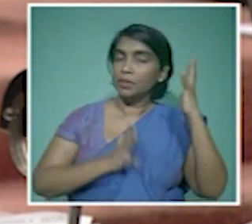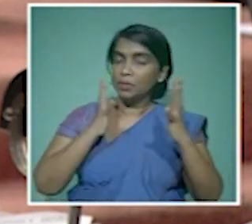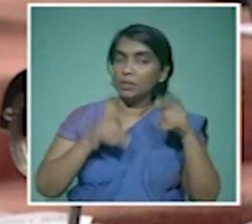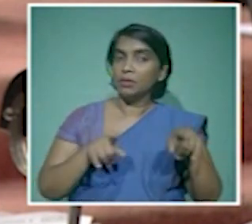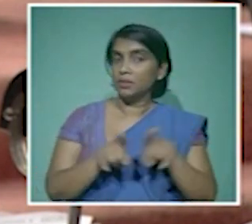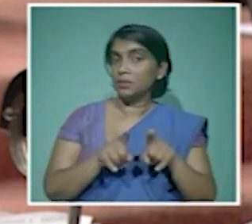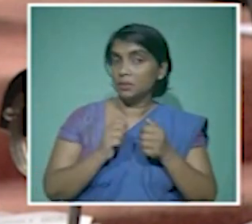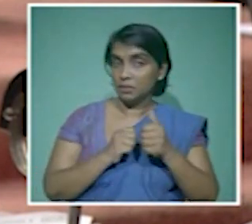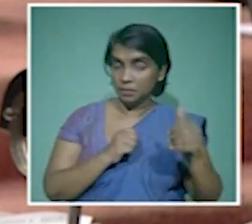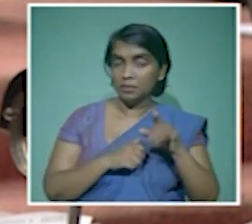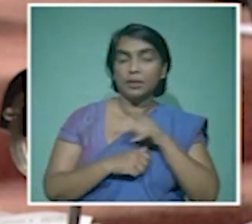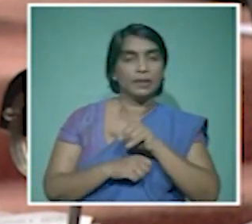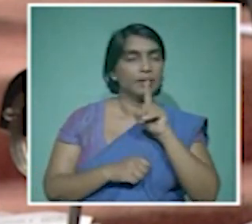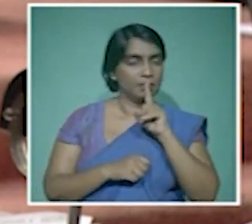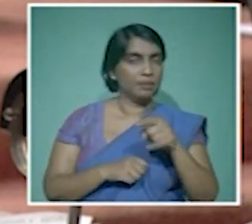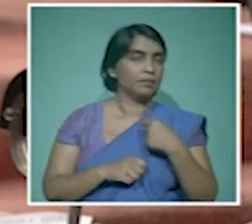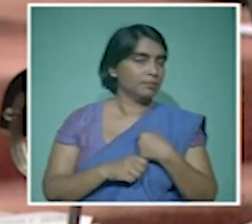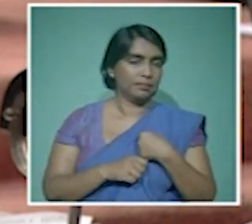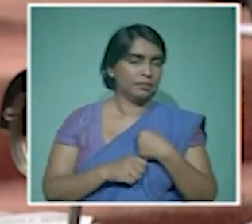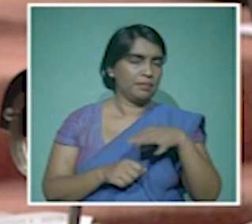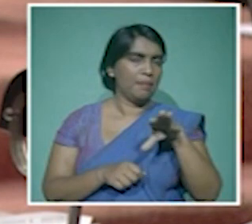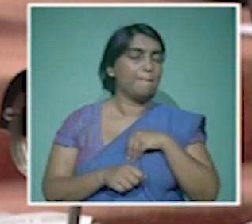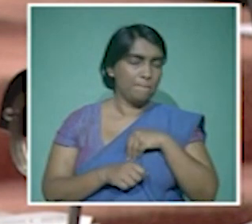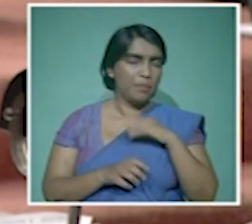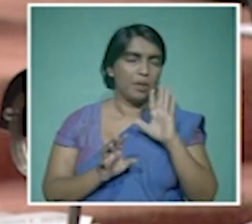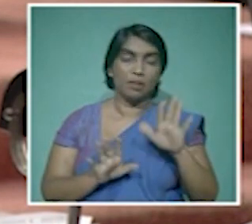இருக்கின்றது, அதை நாங்கள் மறக்க முடியாது. இந்த